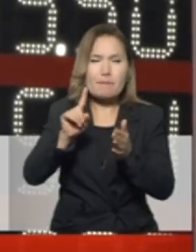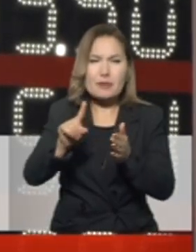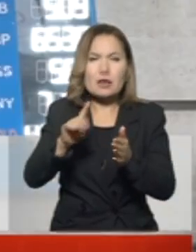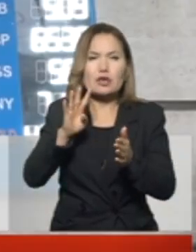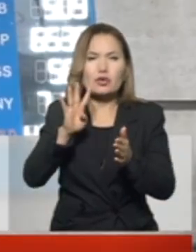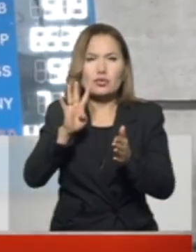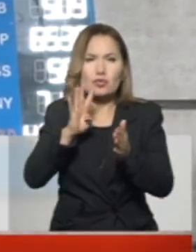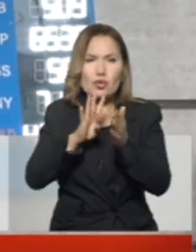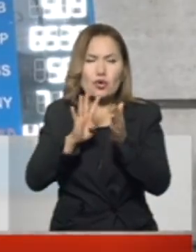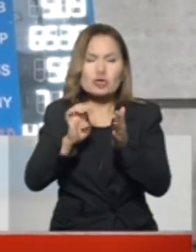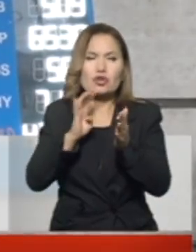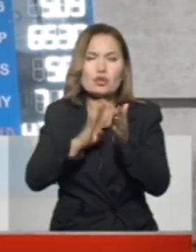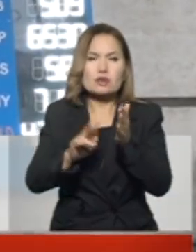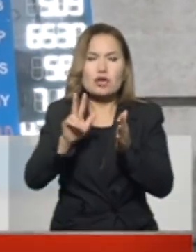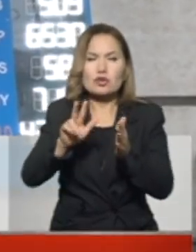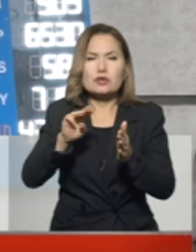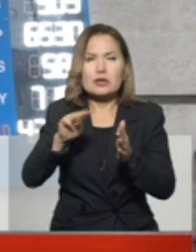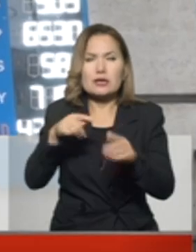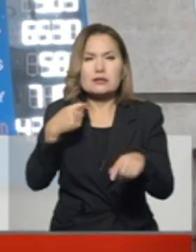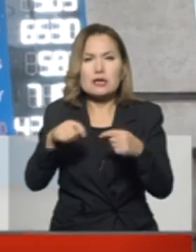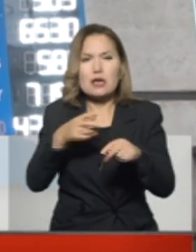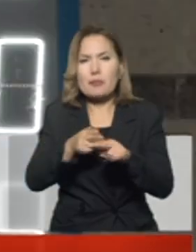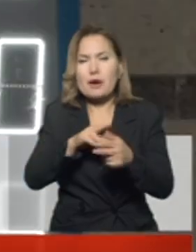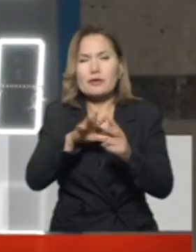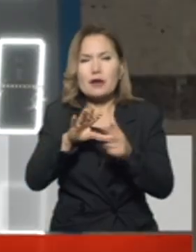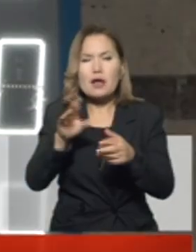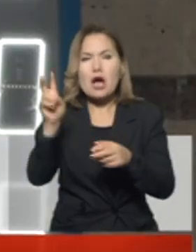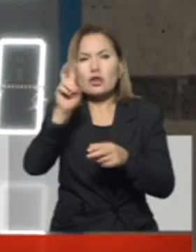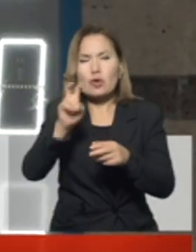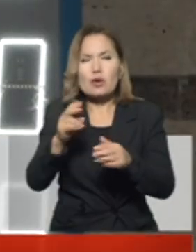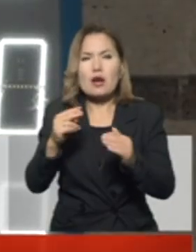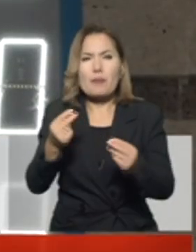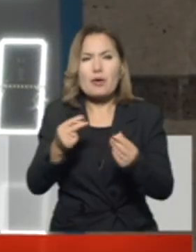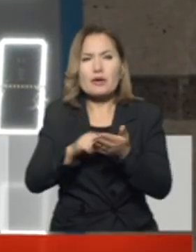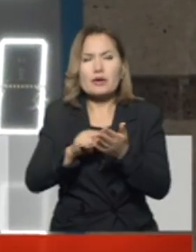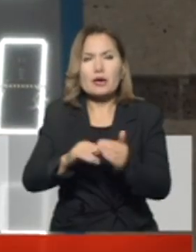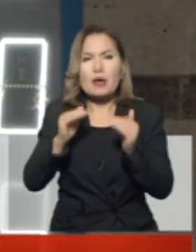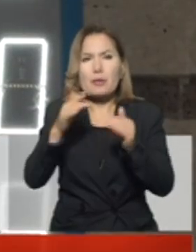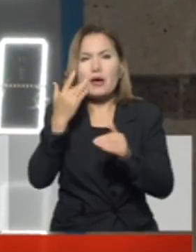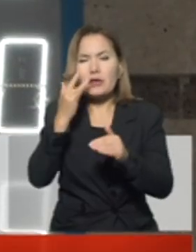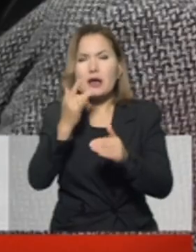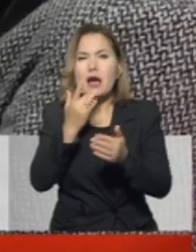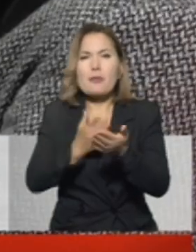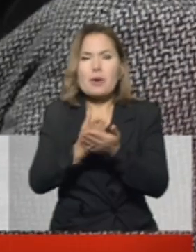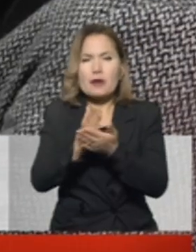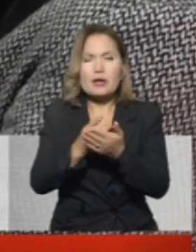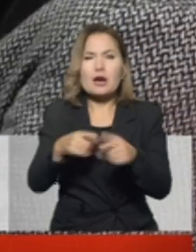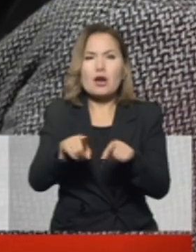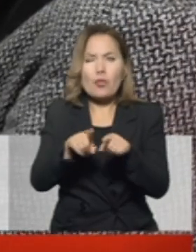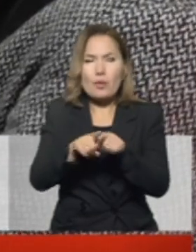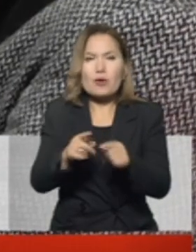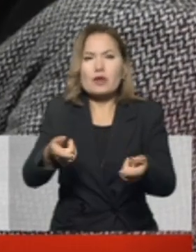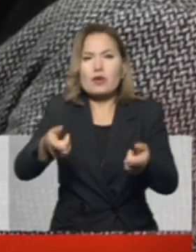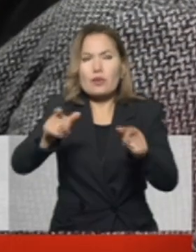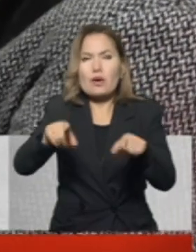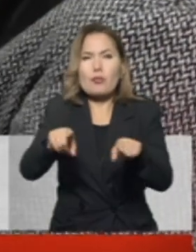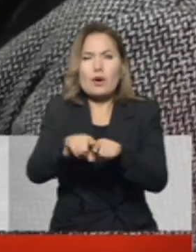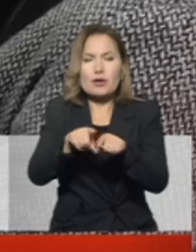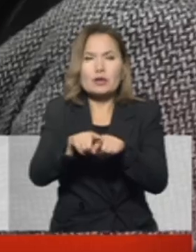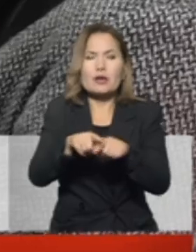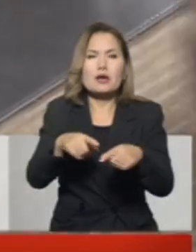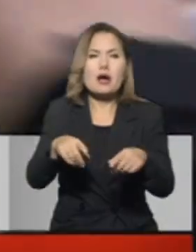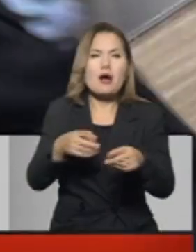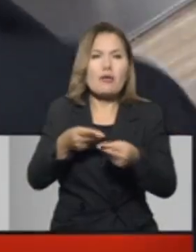491-493 теңге аралығында саудаланып жатыр. Көк қағазының бұлайша құбылуына Америкадағы саяси науқанда айтарлықтай әсерін тигізді